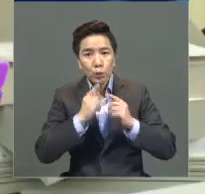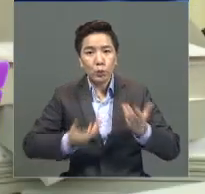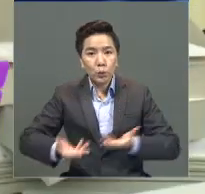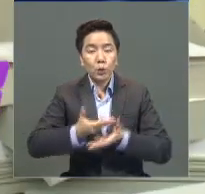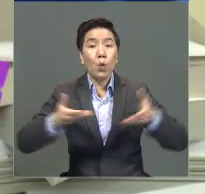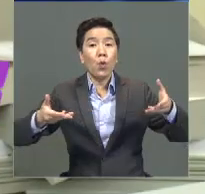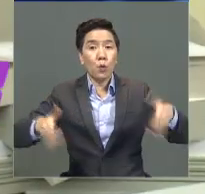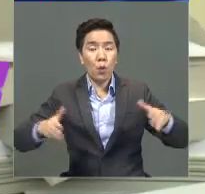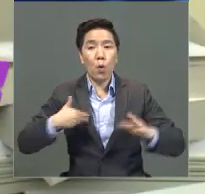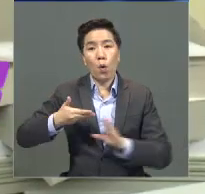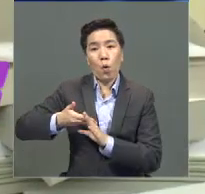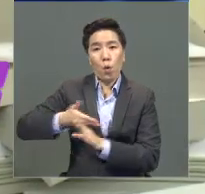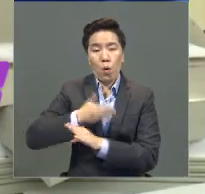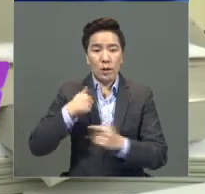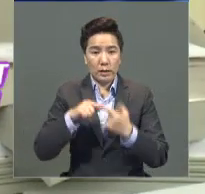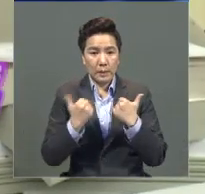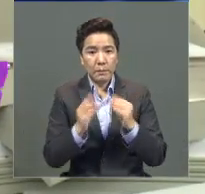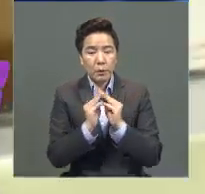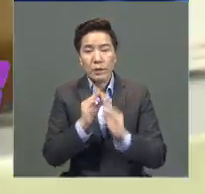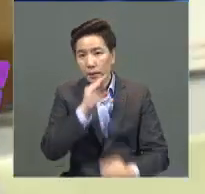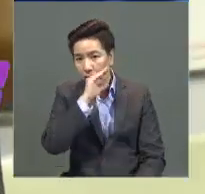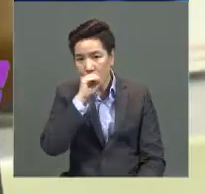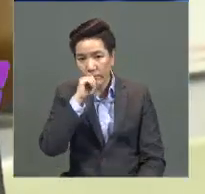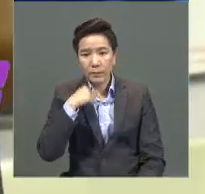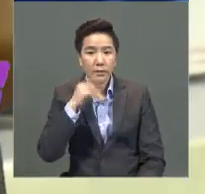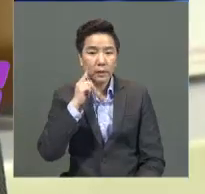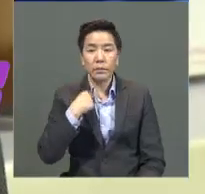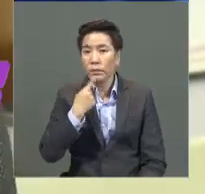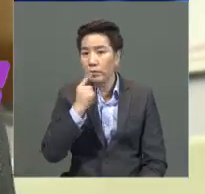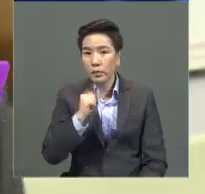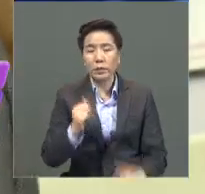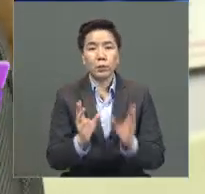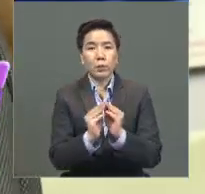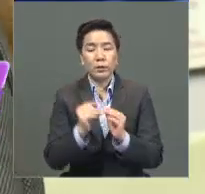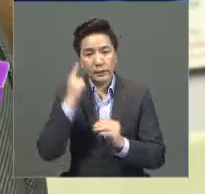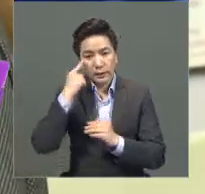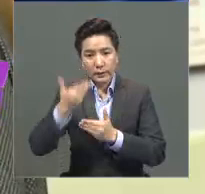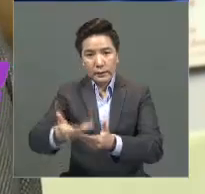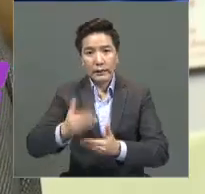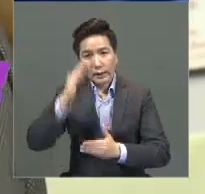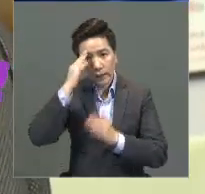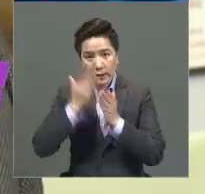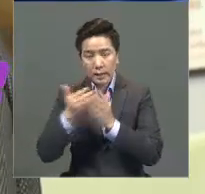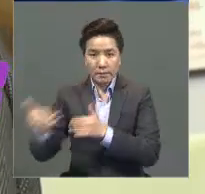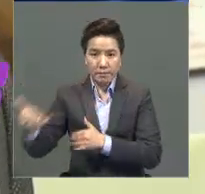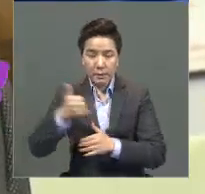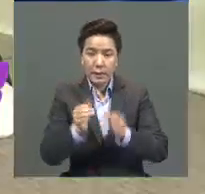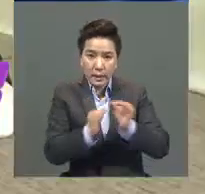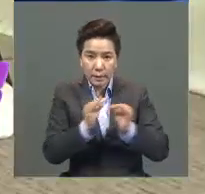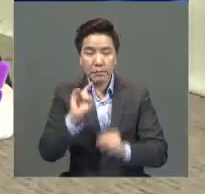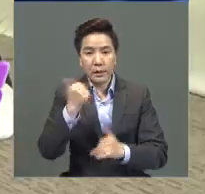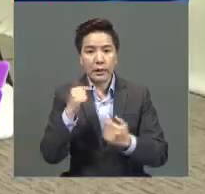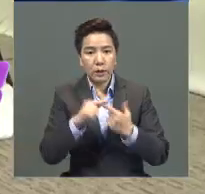หารือนอกรอบนะครับก่อนจะเป็นการประชุมลับซึ่งผู้สื่อข่าวรายงานนะครับวันที่ประชุมนั้นจะเชิญกองทัพเรือมาชี้แจงอีกครั้ง